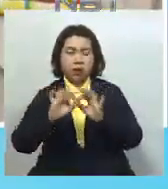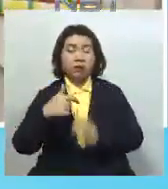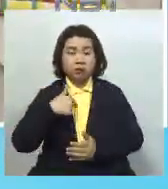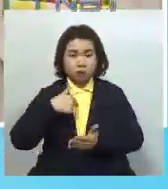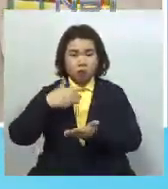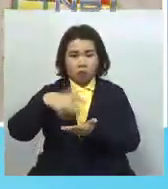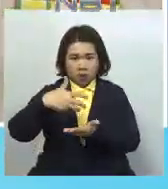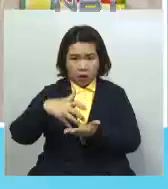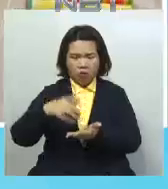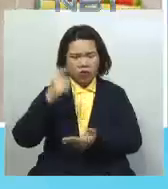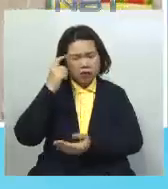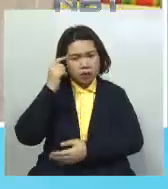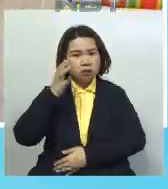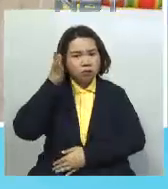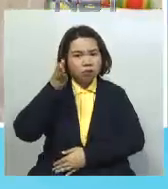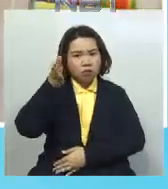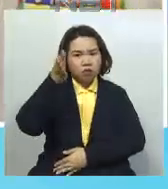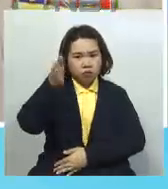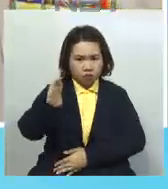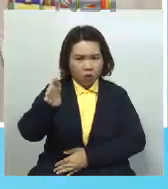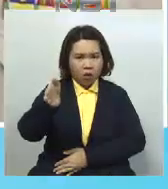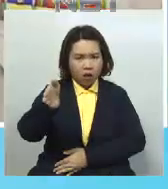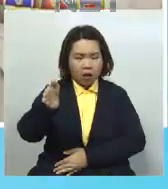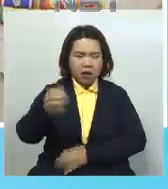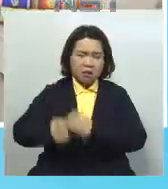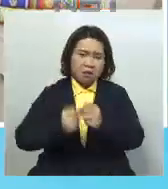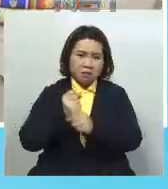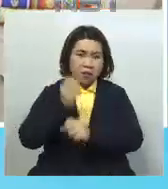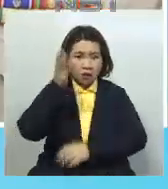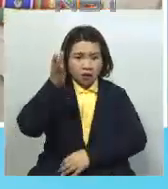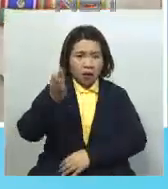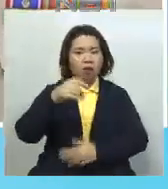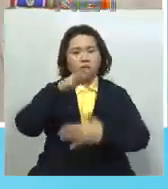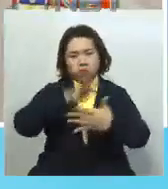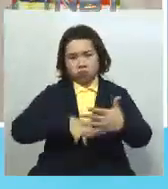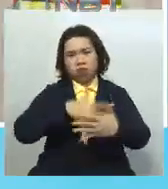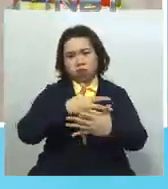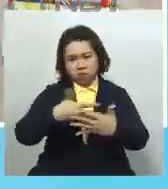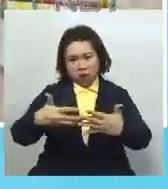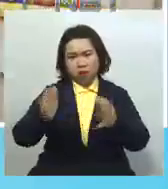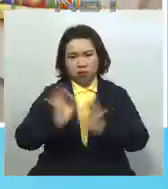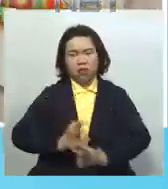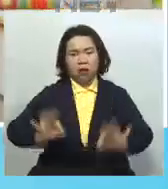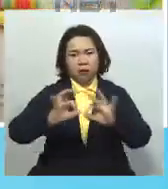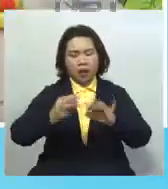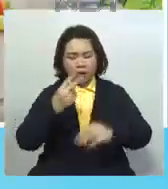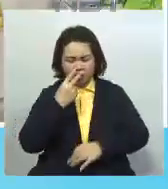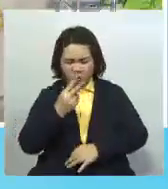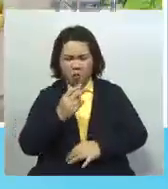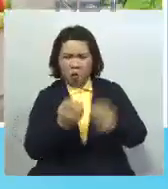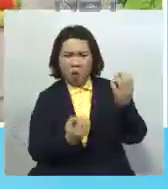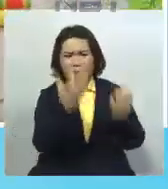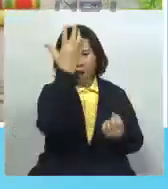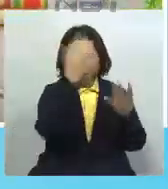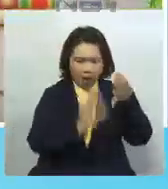าต่อไปอนาคตในภายภาคหน้าหรือปีหน้าเนี่ยเราต้องวางมาตรการนะครับจัดระเบียบการเผาให้ได้นะ